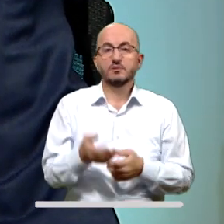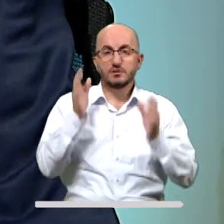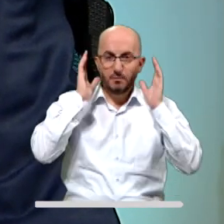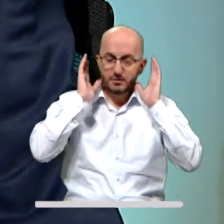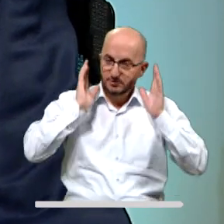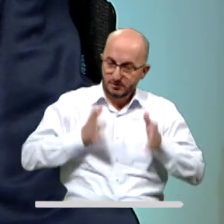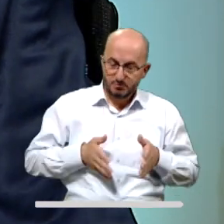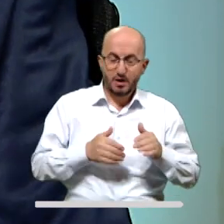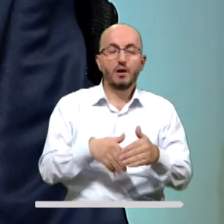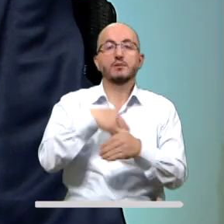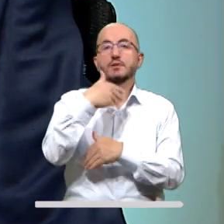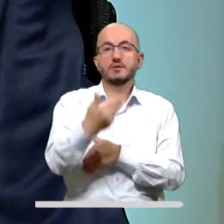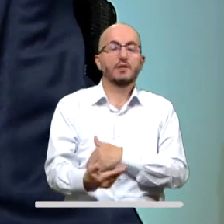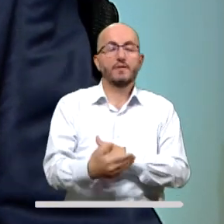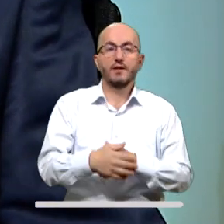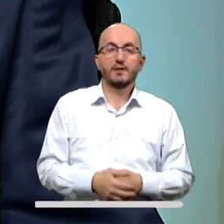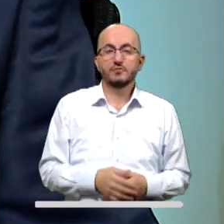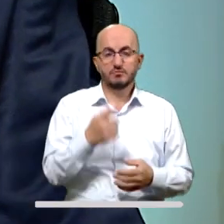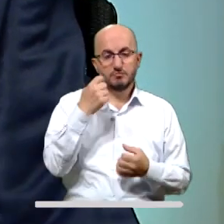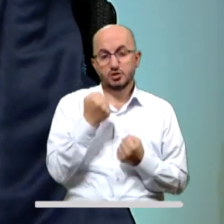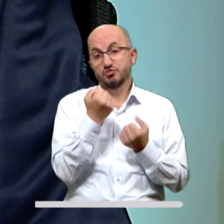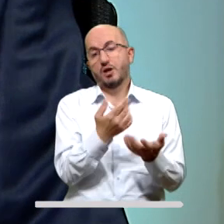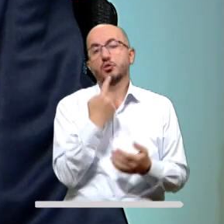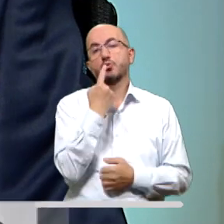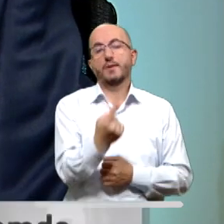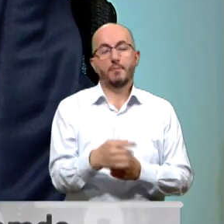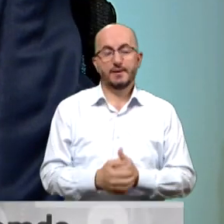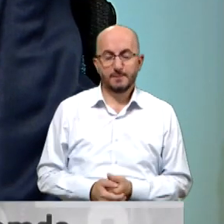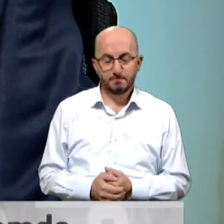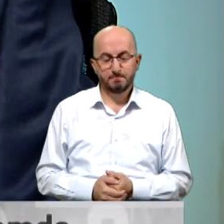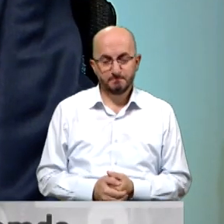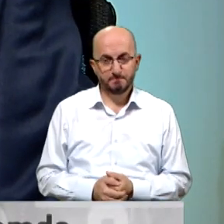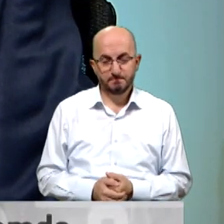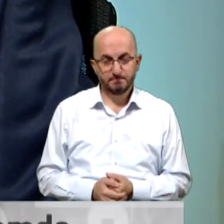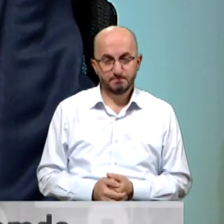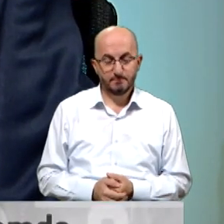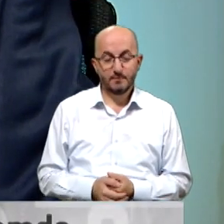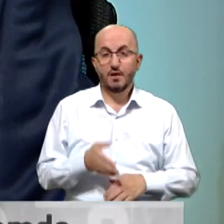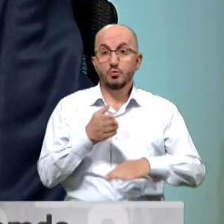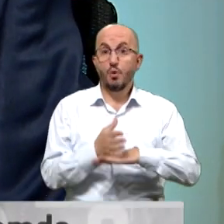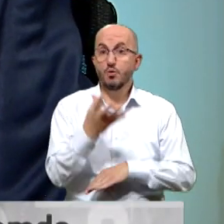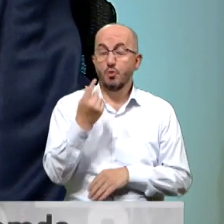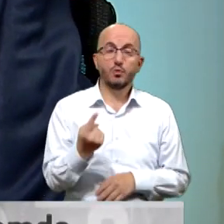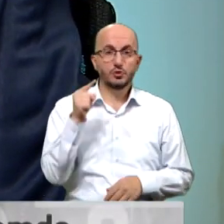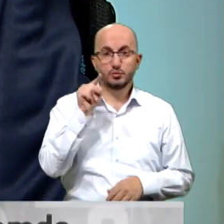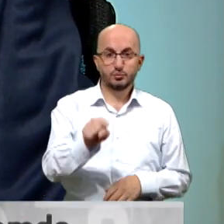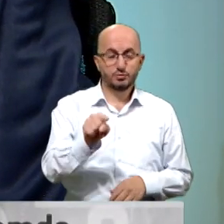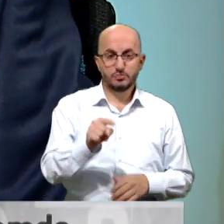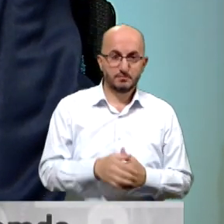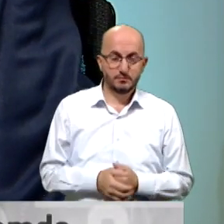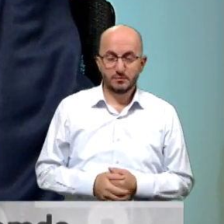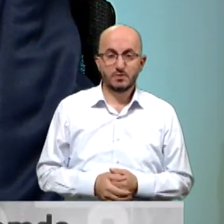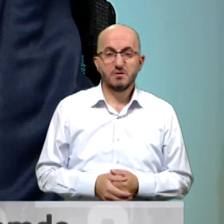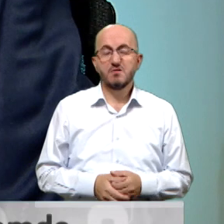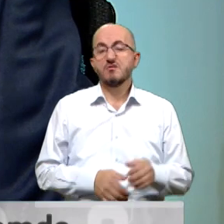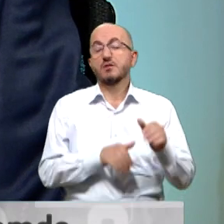kılmak, arkasından da taziyede bulunmak. Şimdi doğru olan şudur.